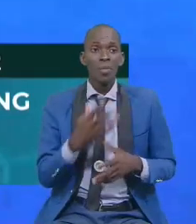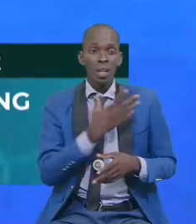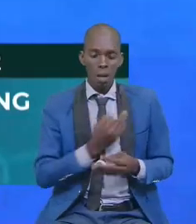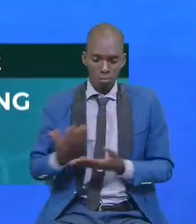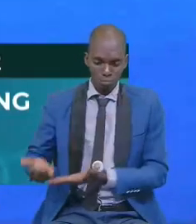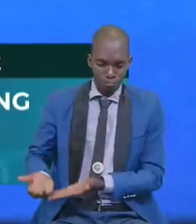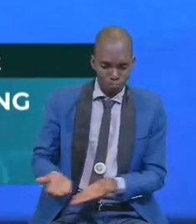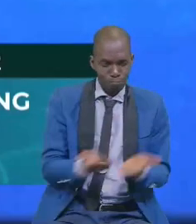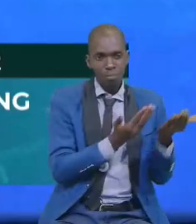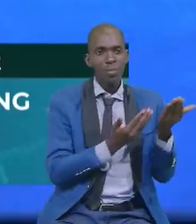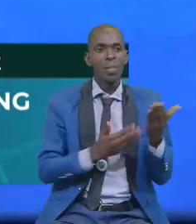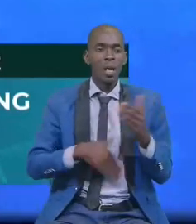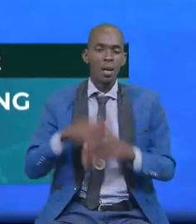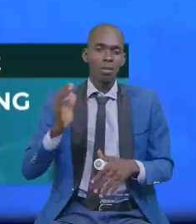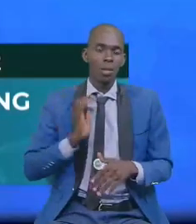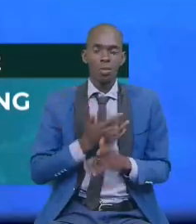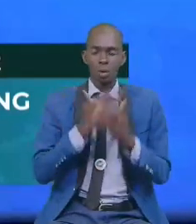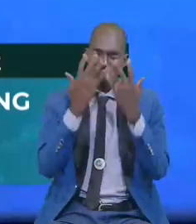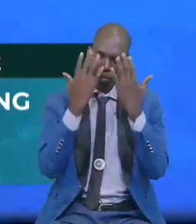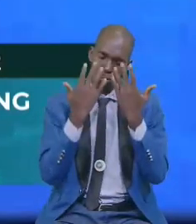Et il s'est chargé de nos douleurs.